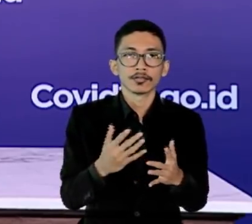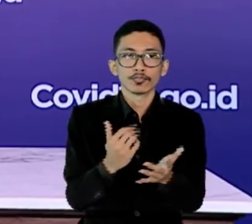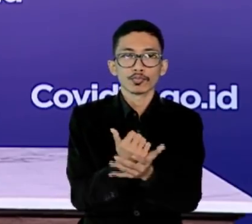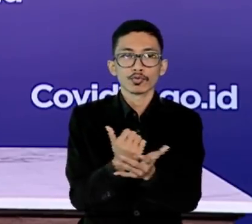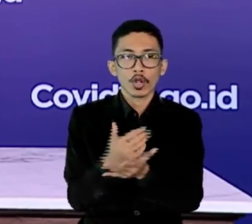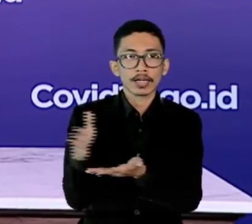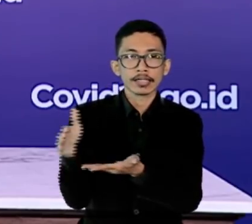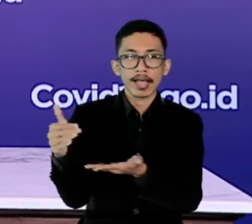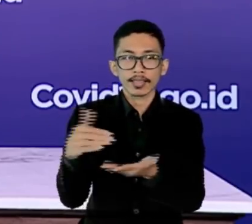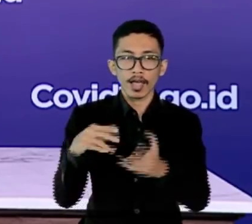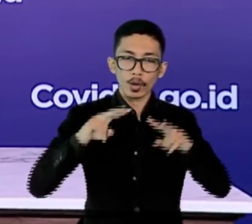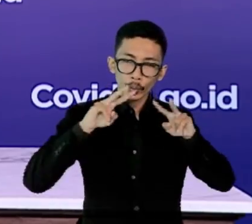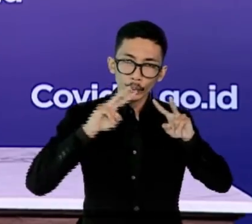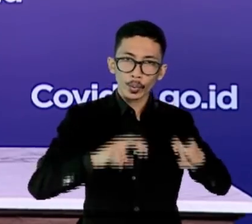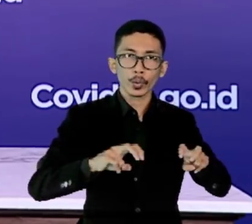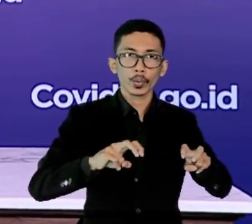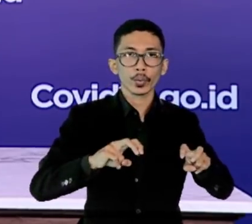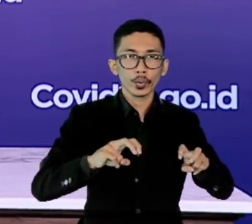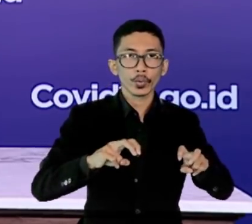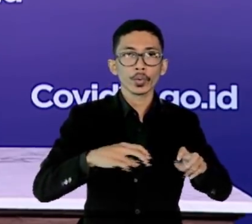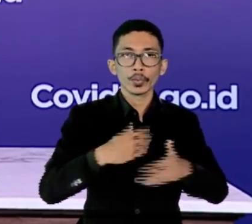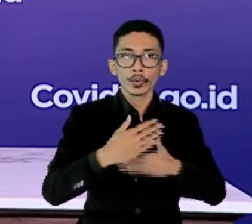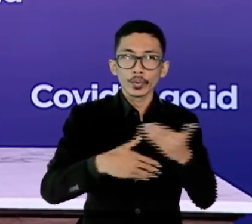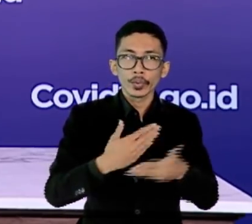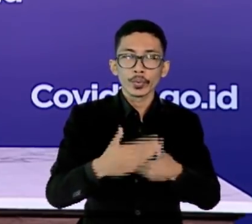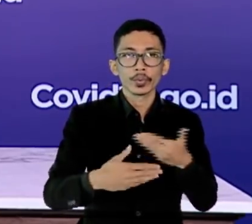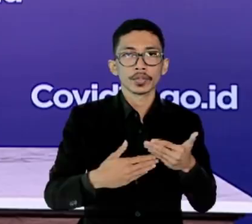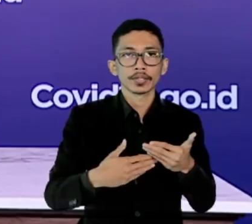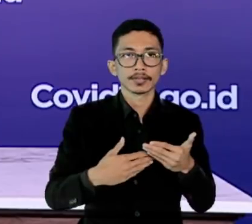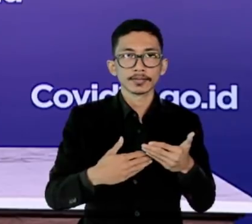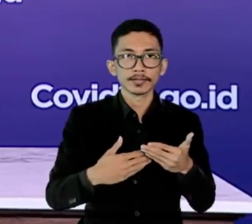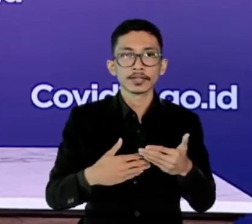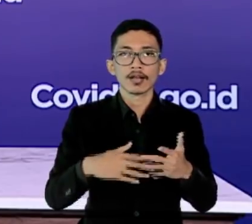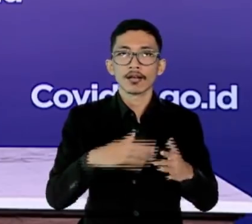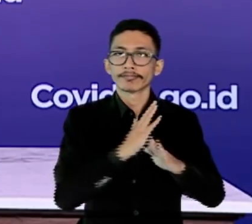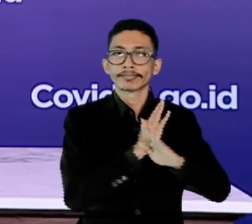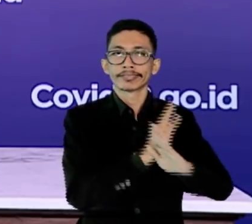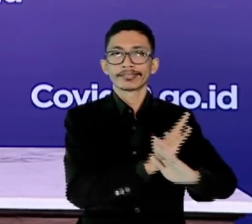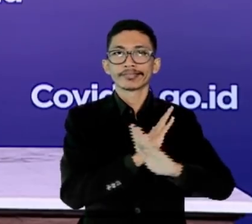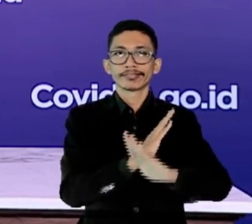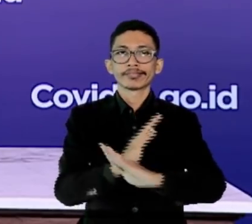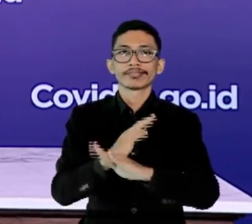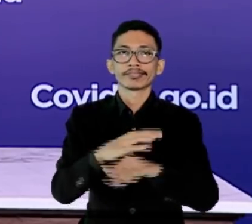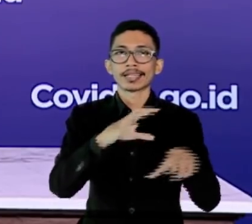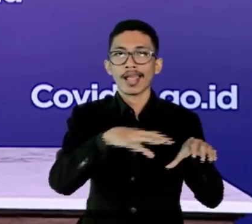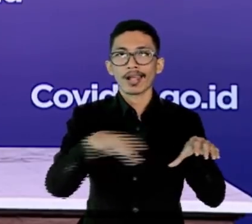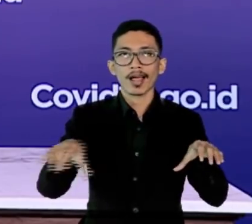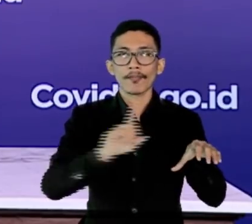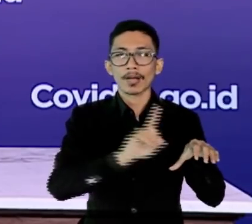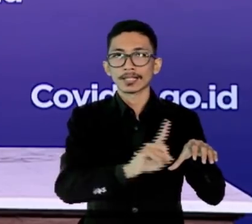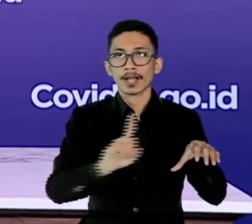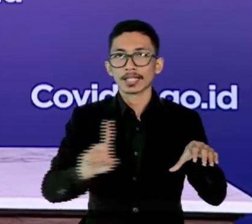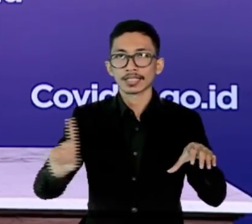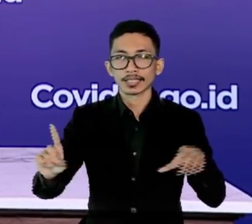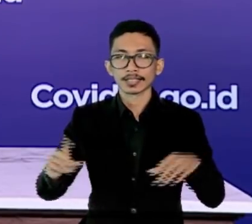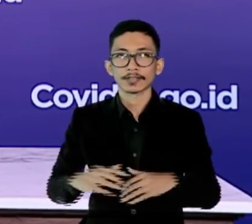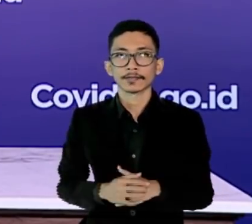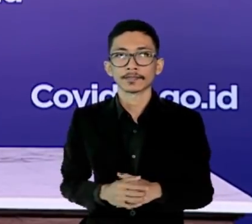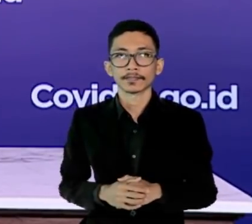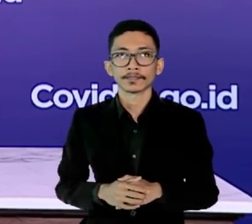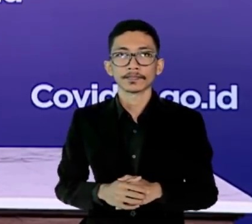data tersebut sehingga dapat melakukan antisipasi maksimal di daerahnya masing-masing apabila ditemukan varian